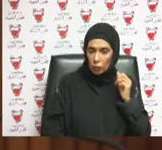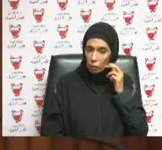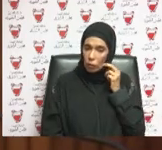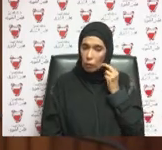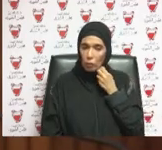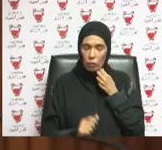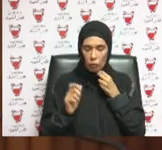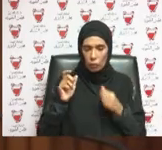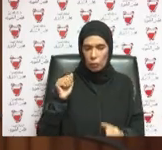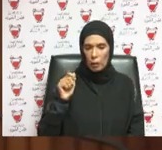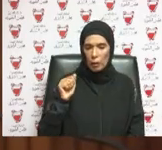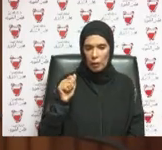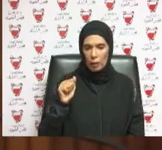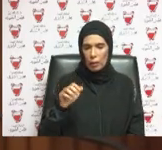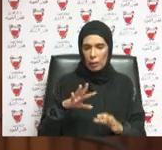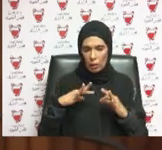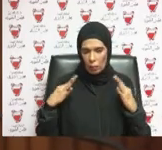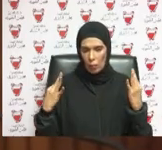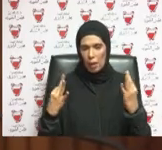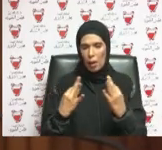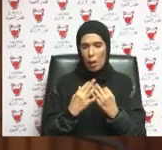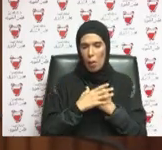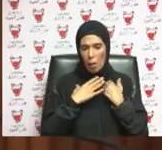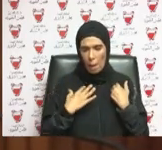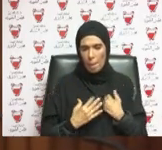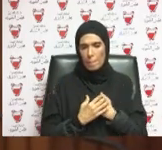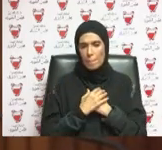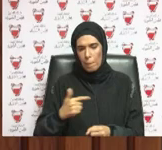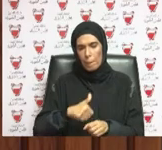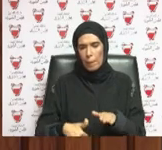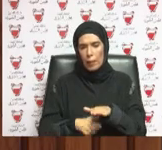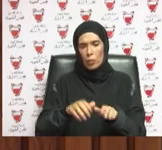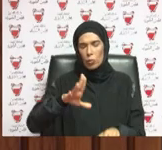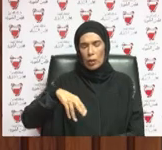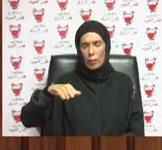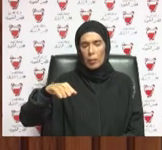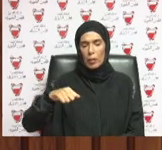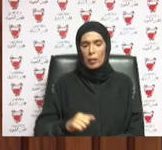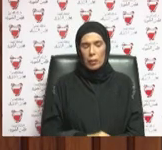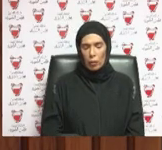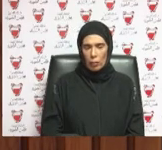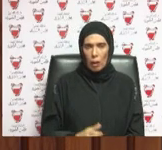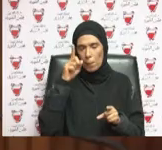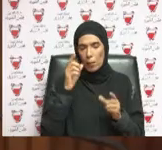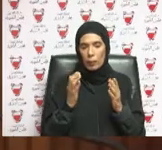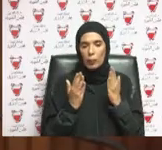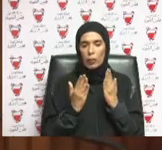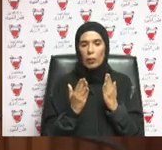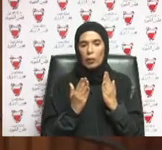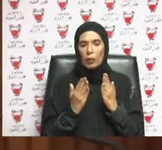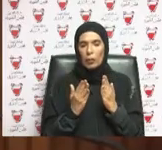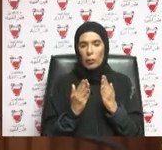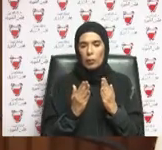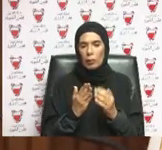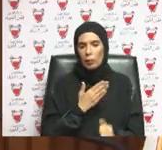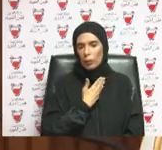رجل الاجتماع ورجل المحبة ورجل السياسة، فنسأل الله عز وجل أن يغفر